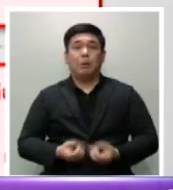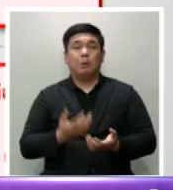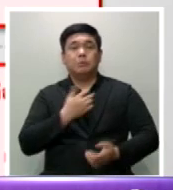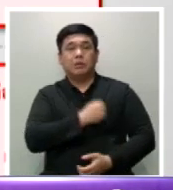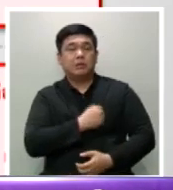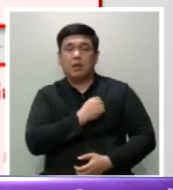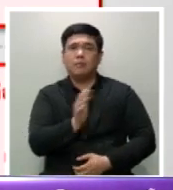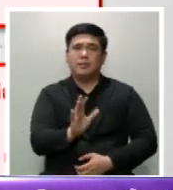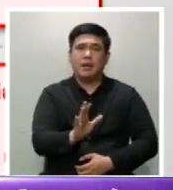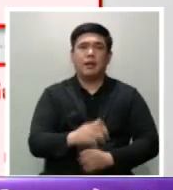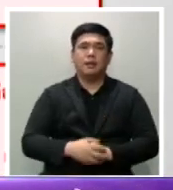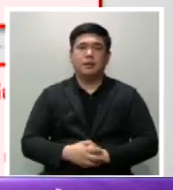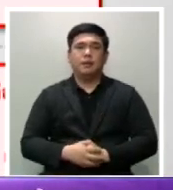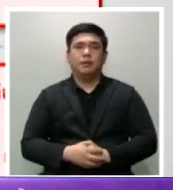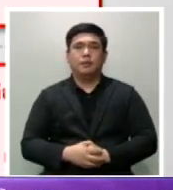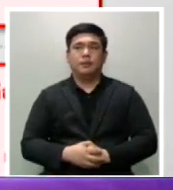ใ